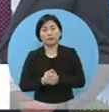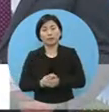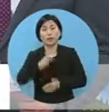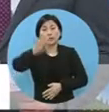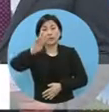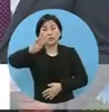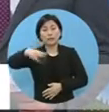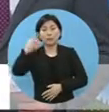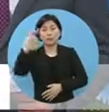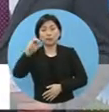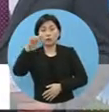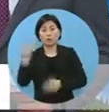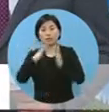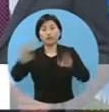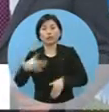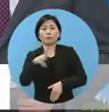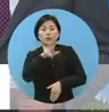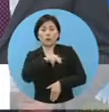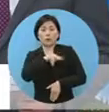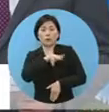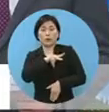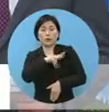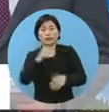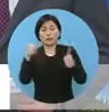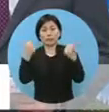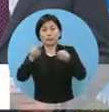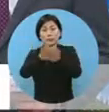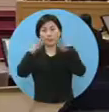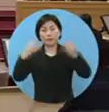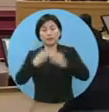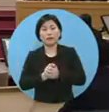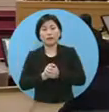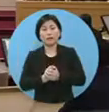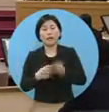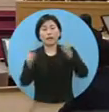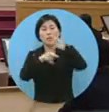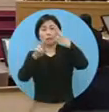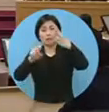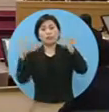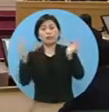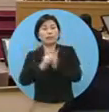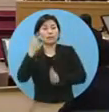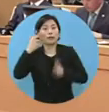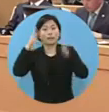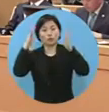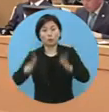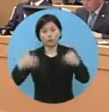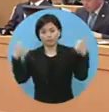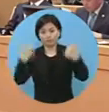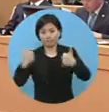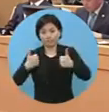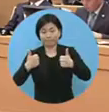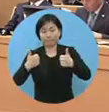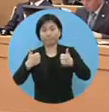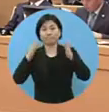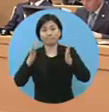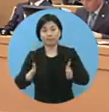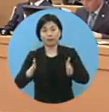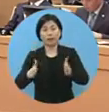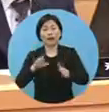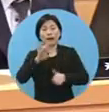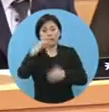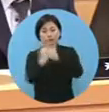제312회 전라남도의회 임시회가 지난 14일 열렸습니다. 3월 21일까지 8일간의 일정으로 진행되는 이번